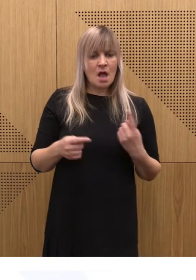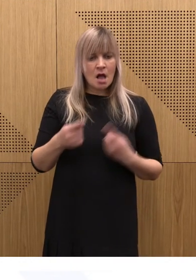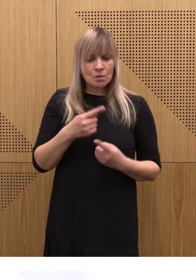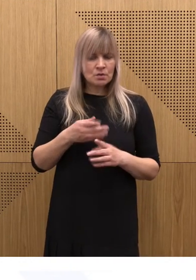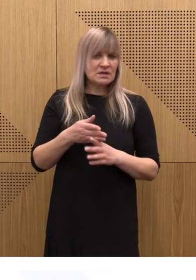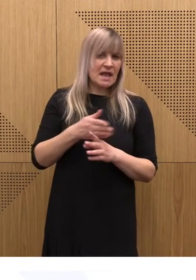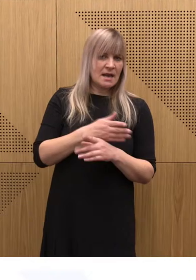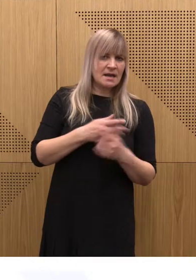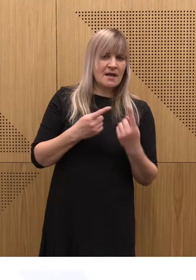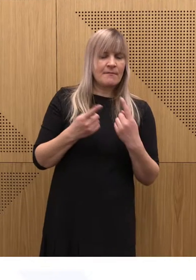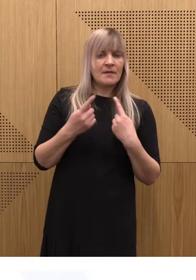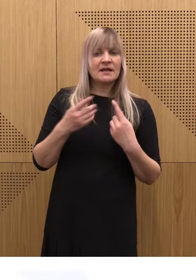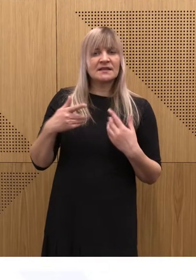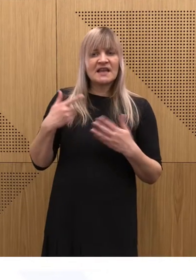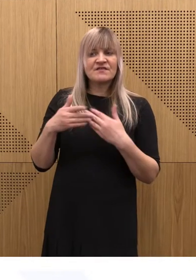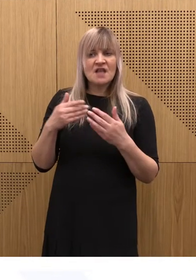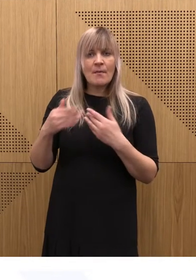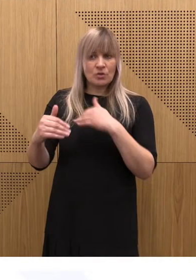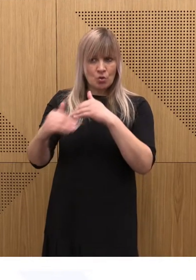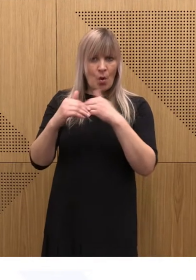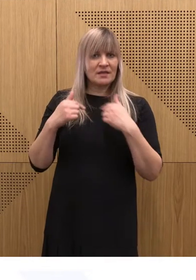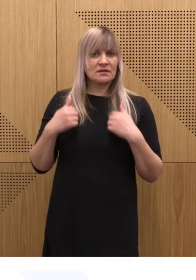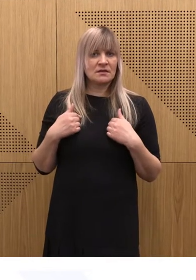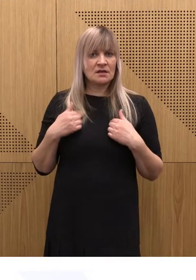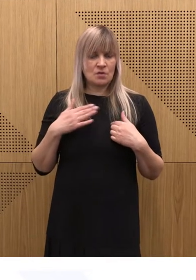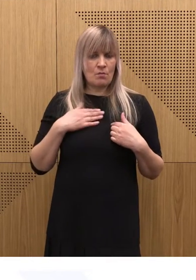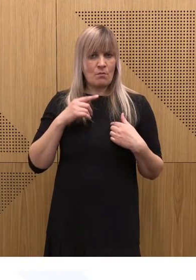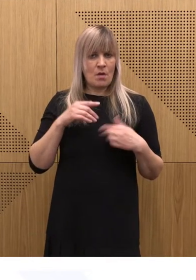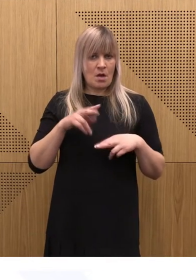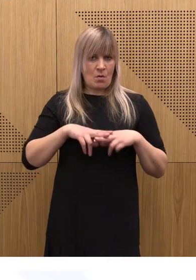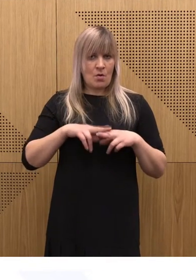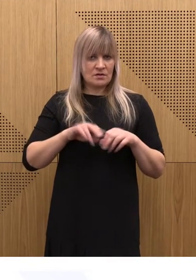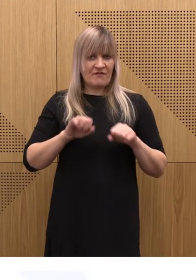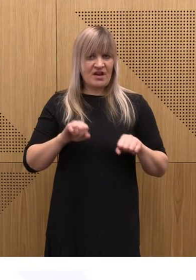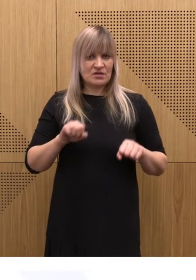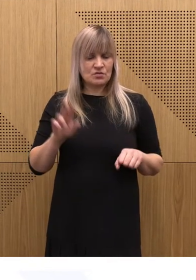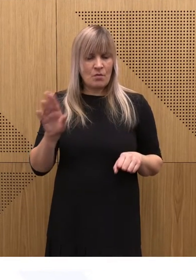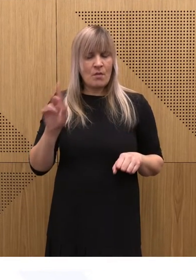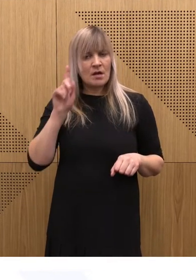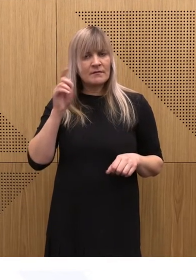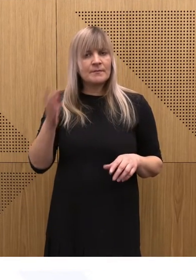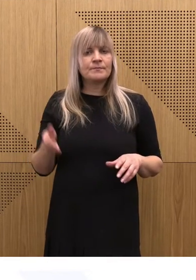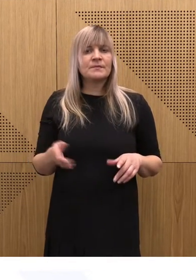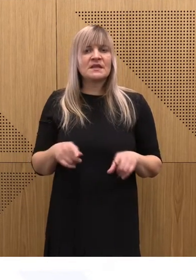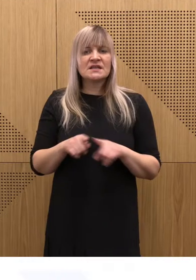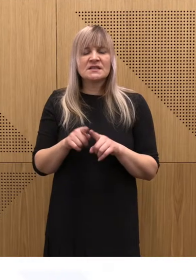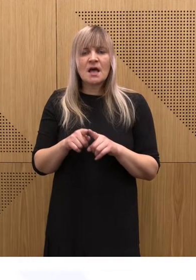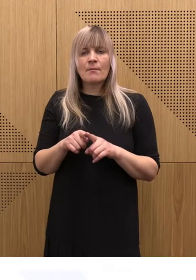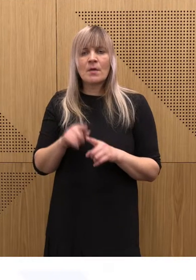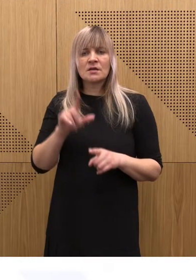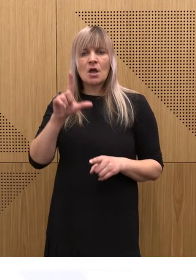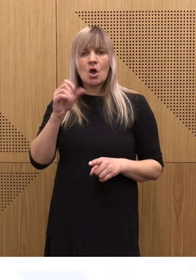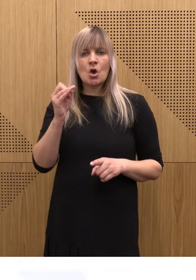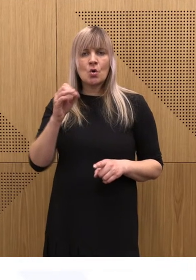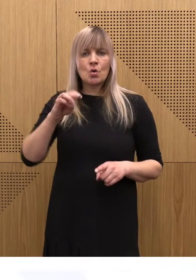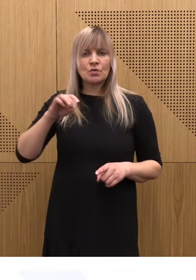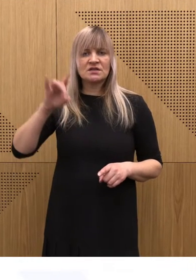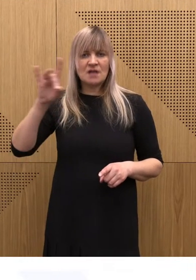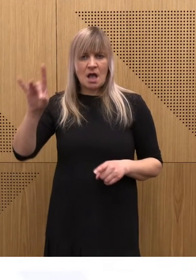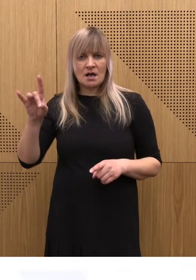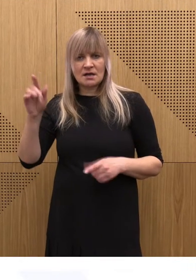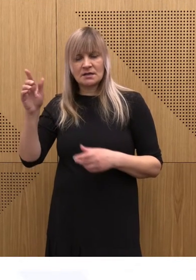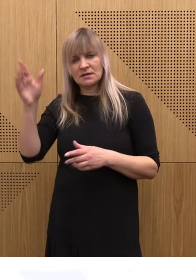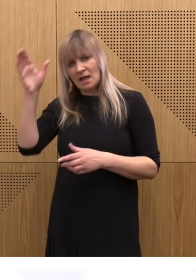arutas, Terviseamet toetas neid positsioone. Samuti oli vestlus ka teadusnõukoja Irja Lutsariga, kes